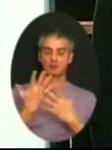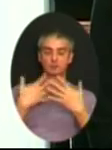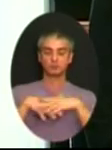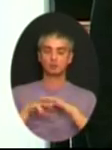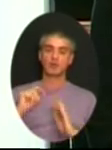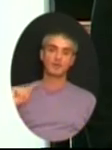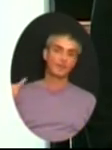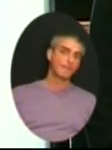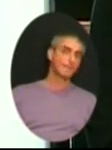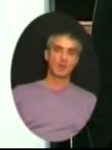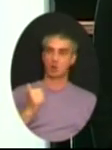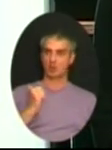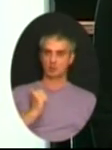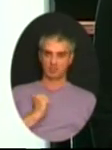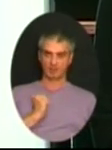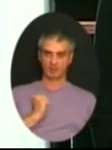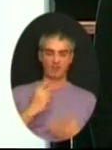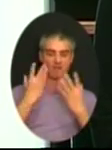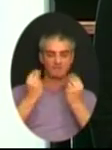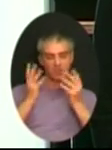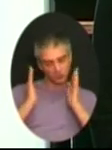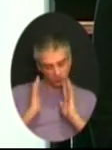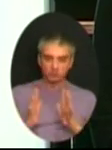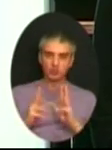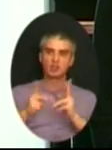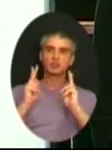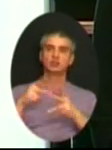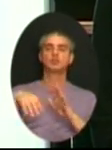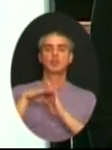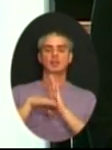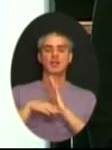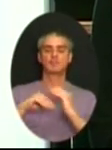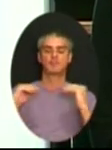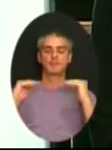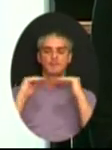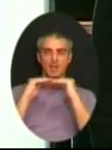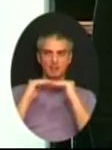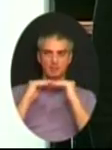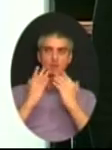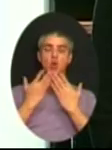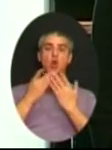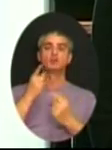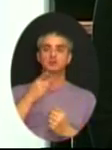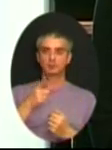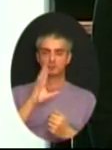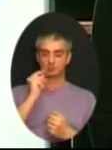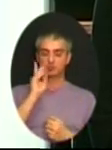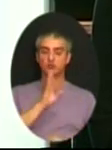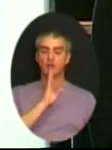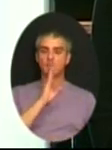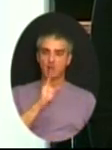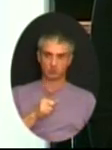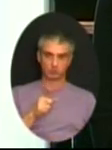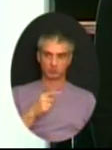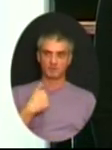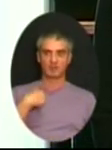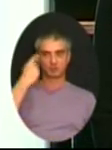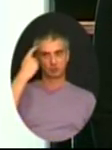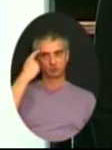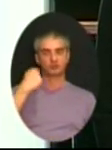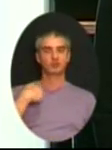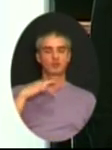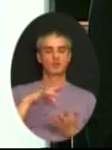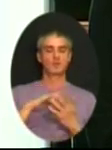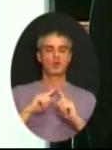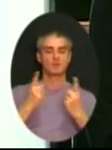משולבים בכל הצבא, וטוב שכך, יש להם את התנאים המתאימים, עוזרים להם אם יש בעיות, ואני חושבת שאנחנו